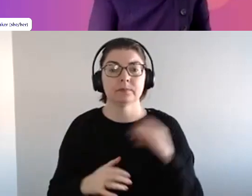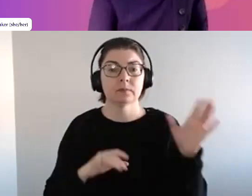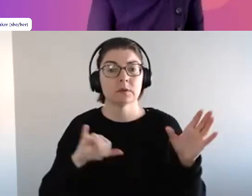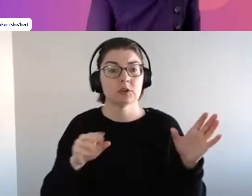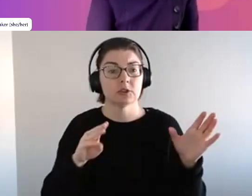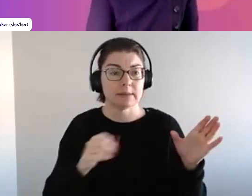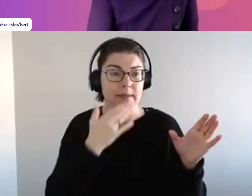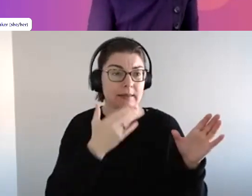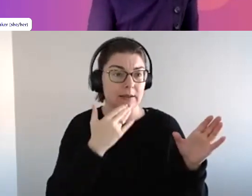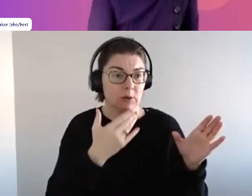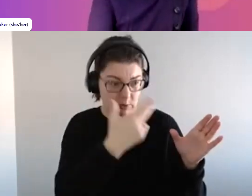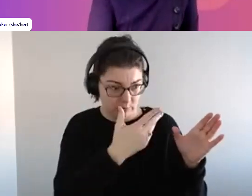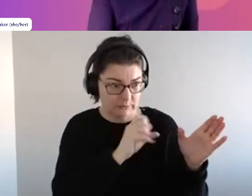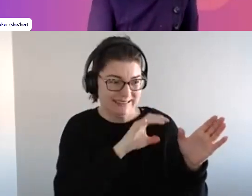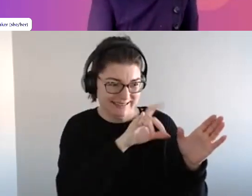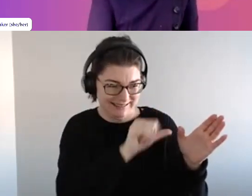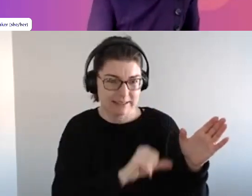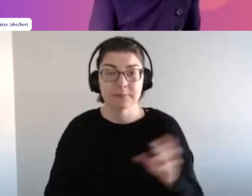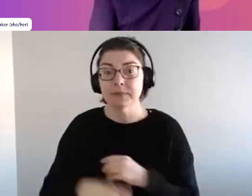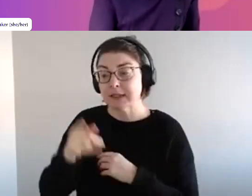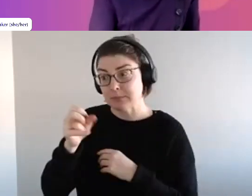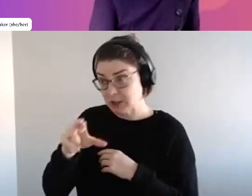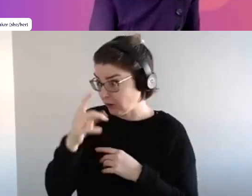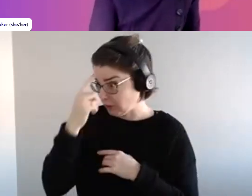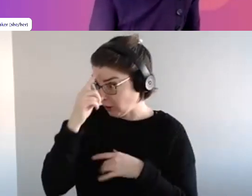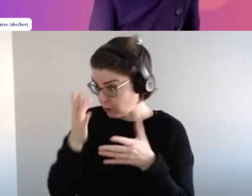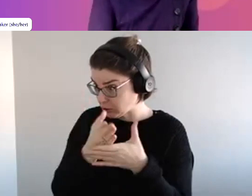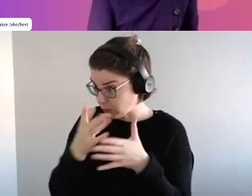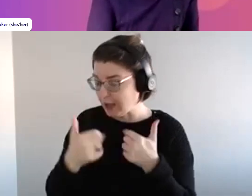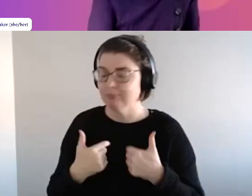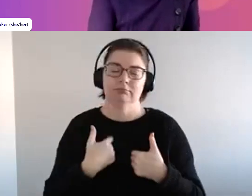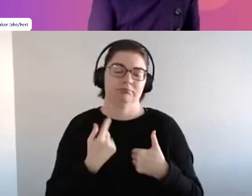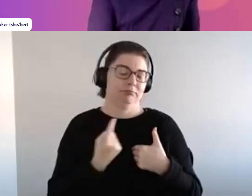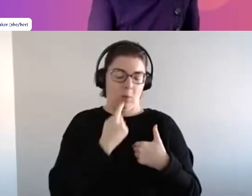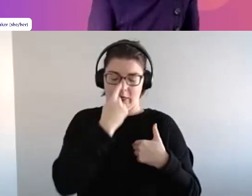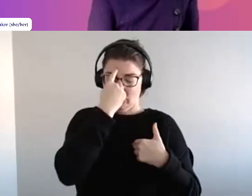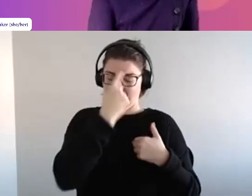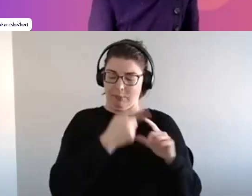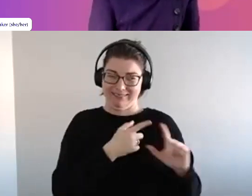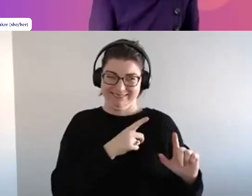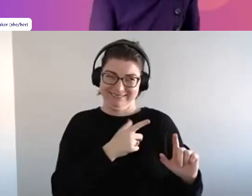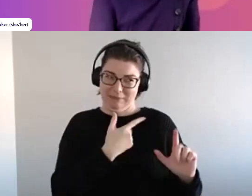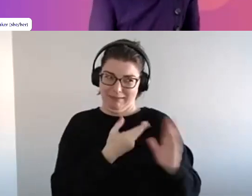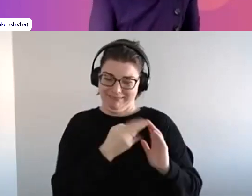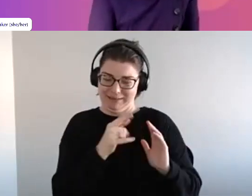pire des réflexions à partager oui j'ai toujours quelque chose mais